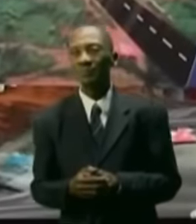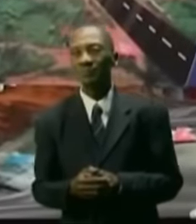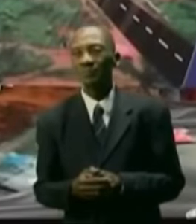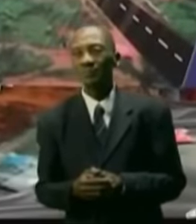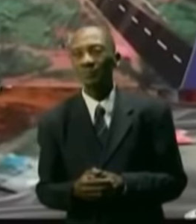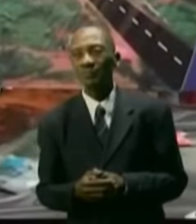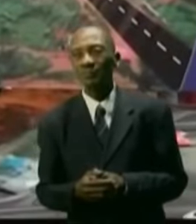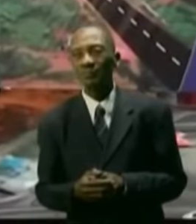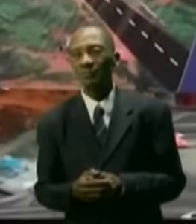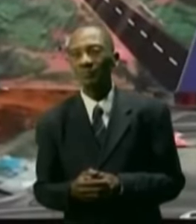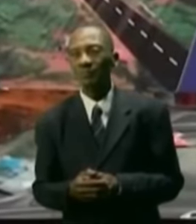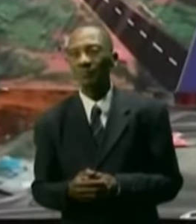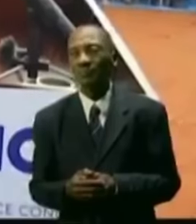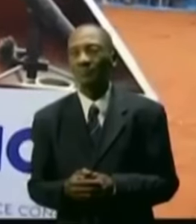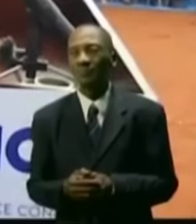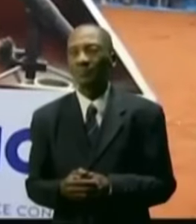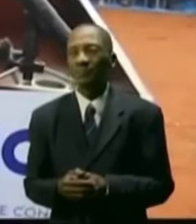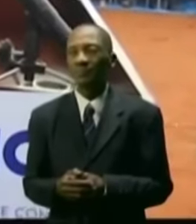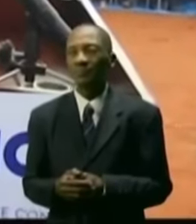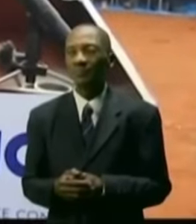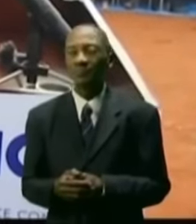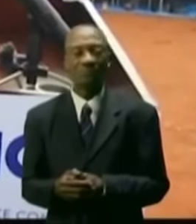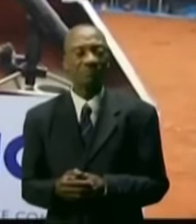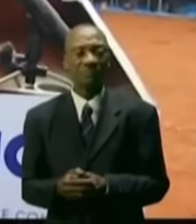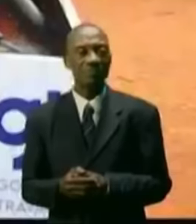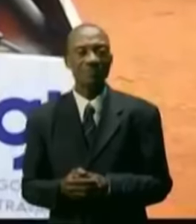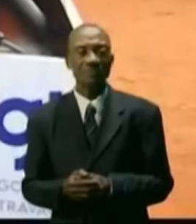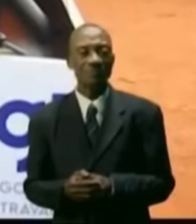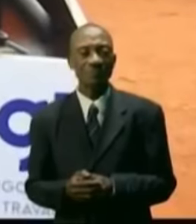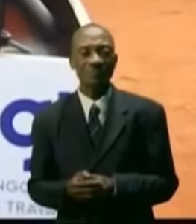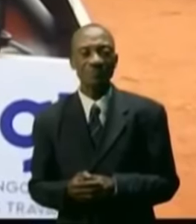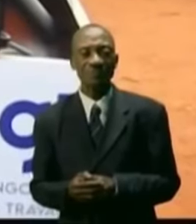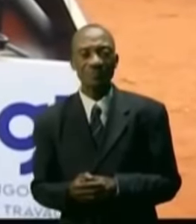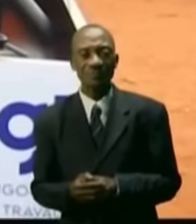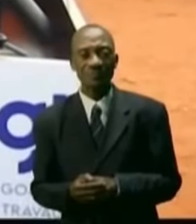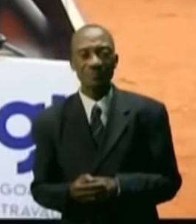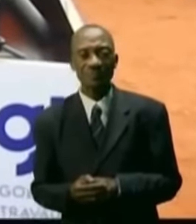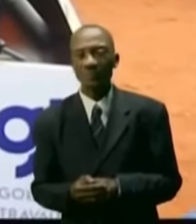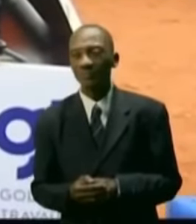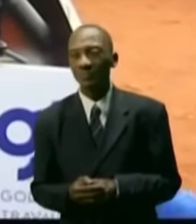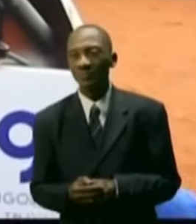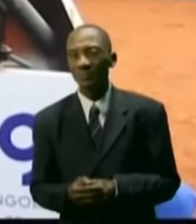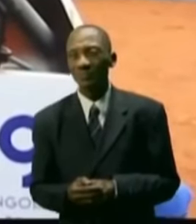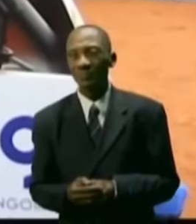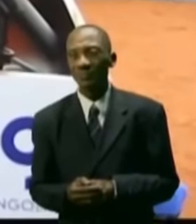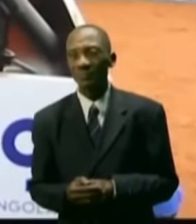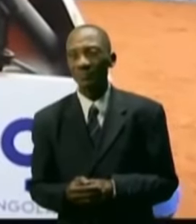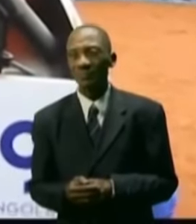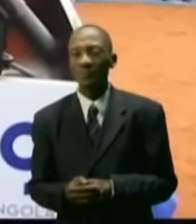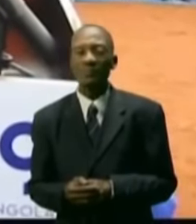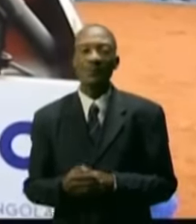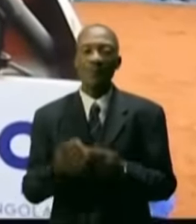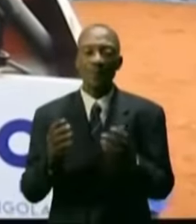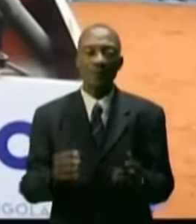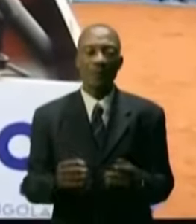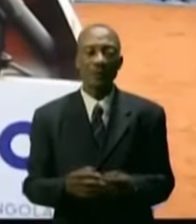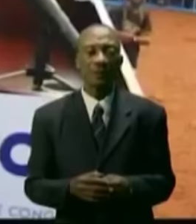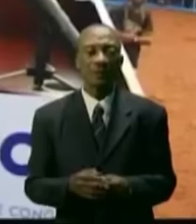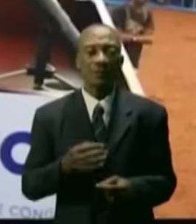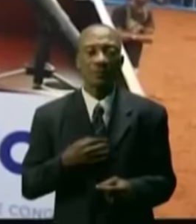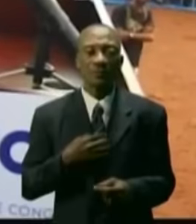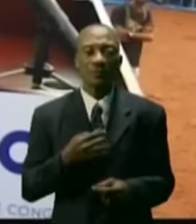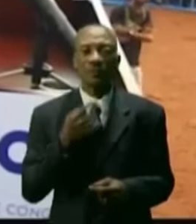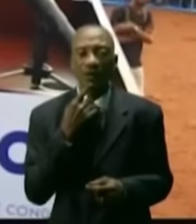de la route en bitume qui part de Chikapa à Kanjanji par le ministre national en charge d'infrastructure Alexis